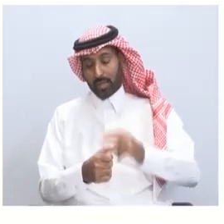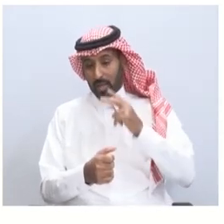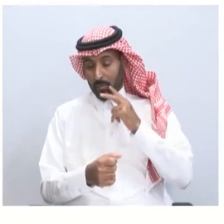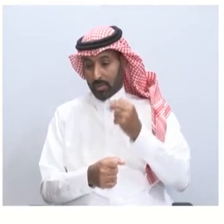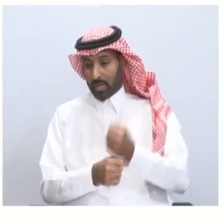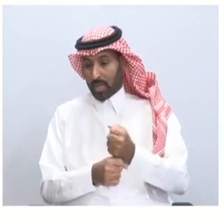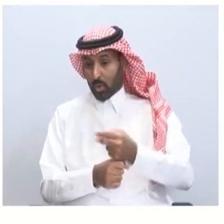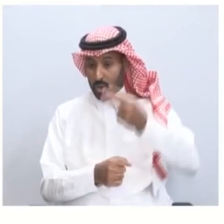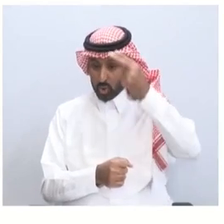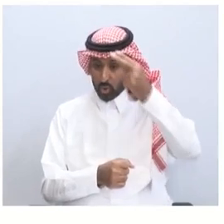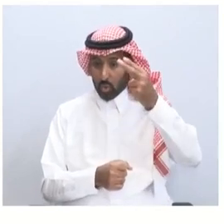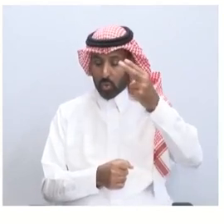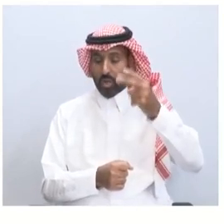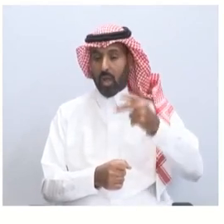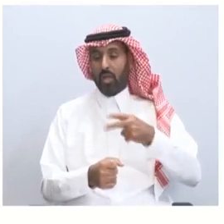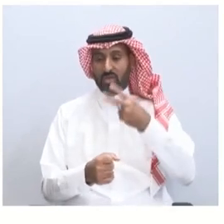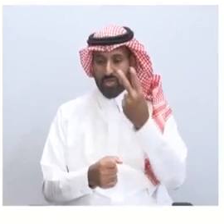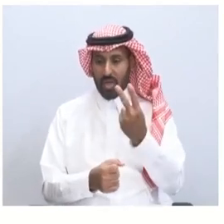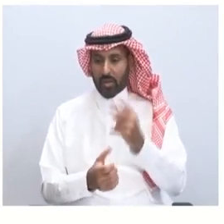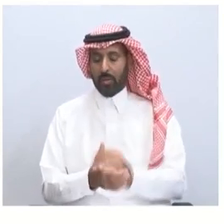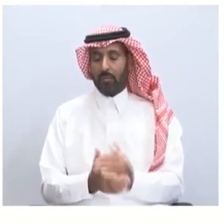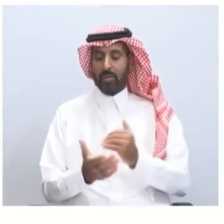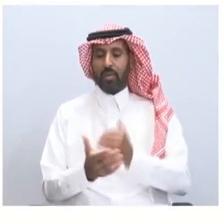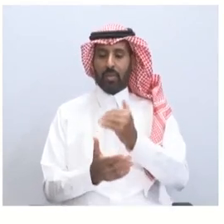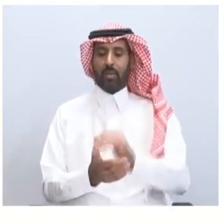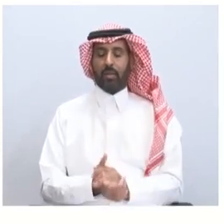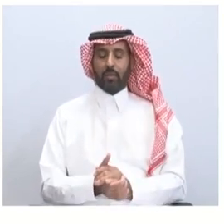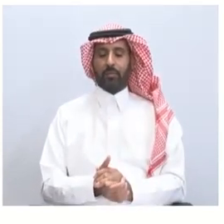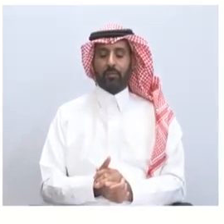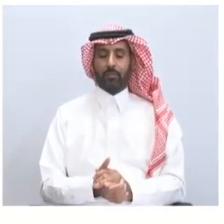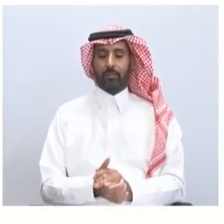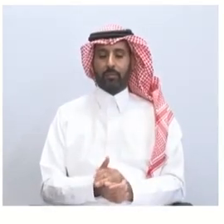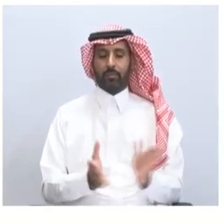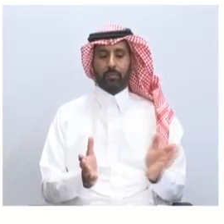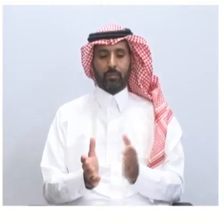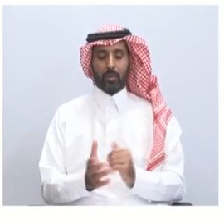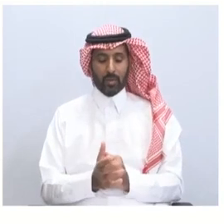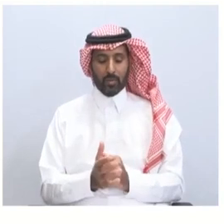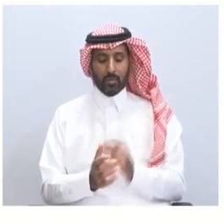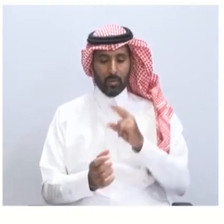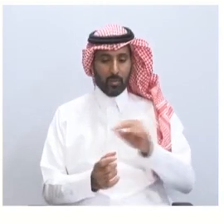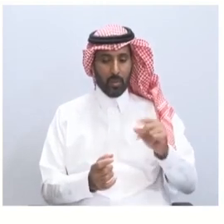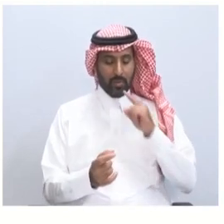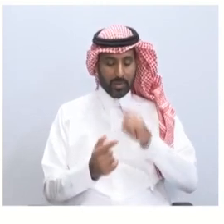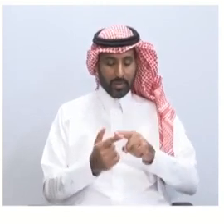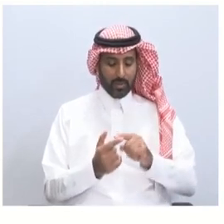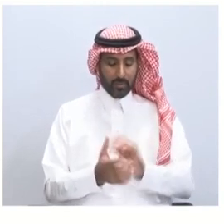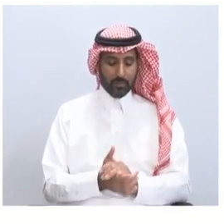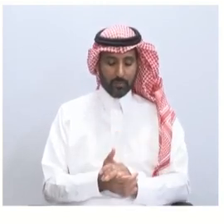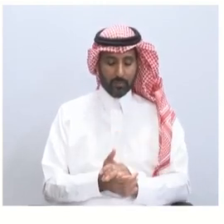وقيام الدوله السعوديه بمرحلتها وفترتها ثانيه متمثله في الدوله السعوديه